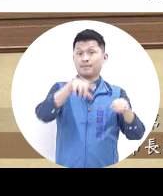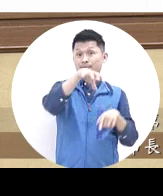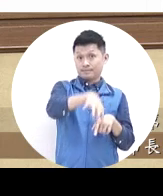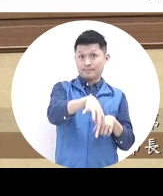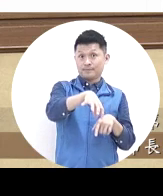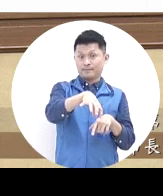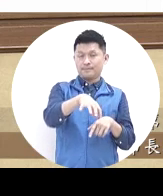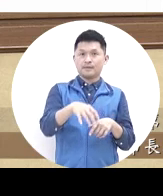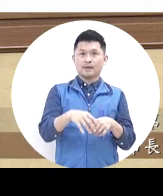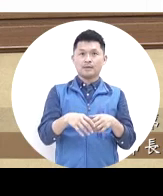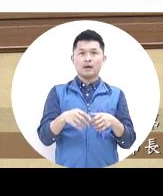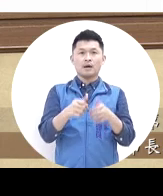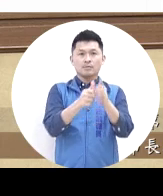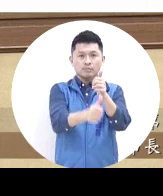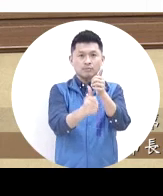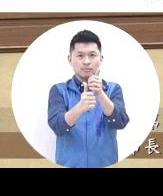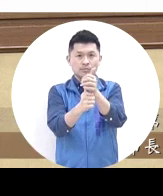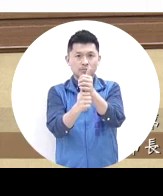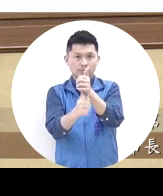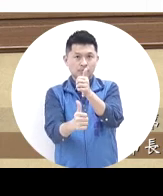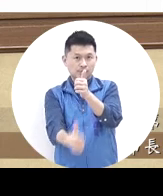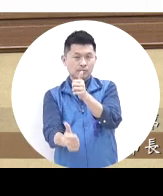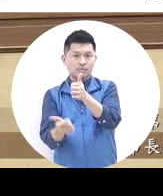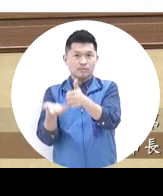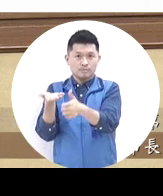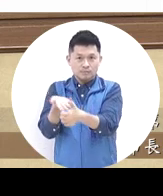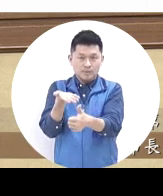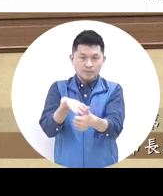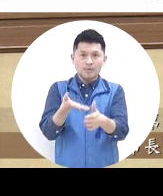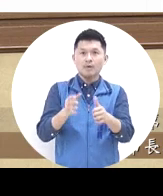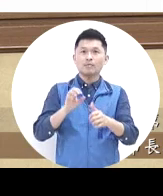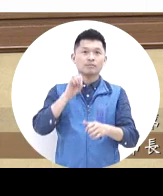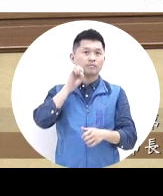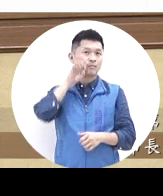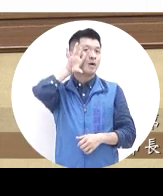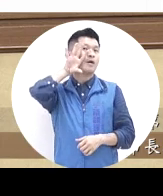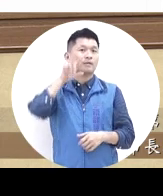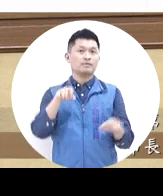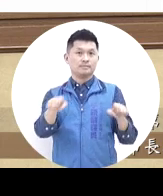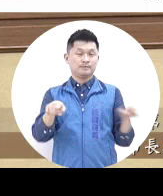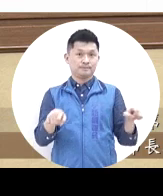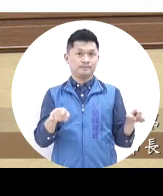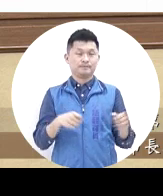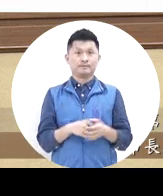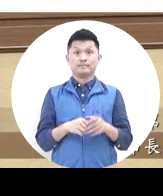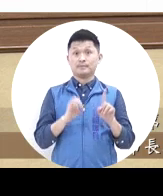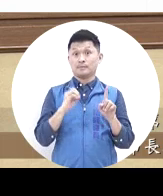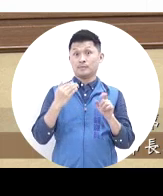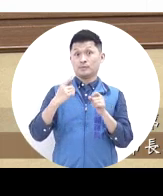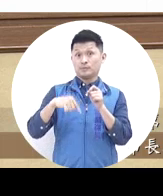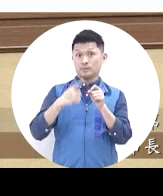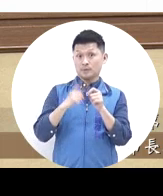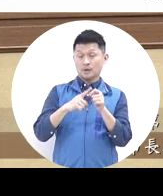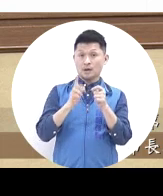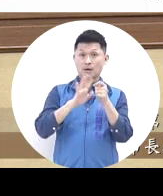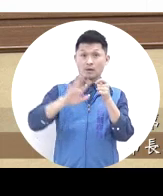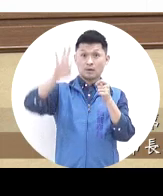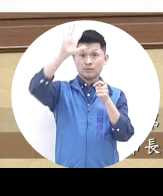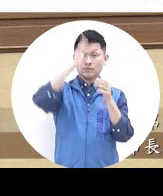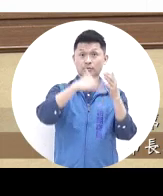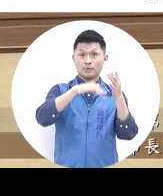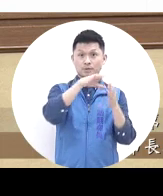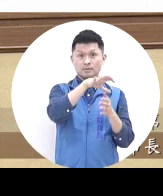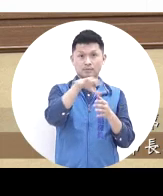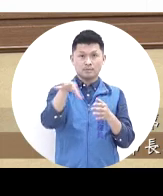二代培力光荣计划。所以109年已经有10个高中校来试办